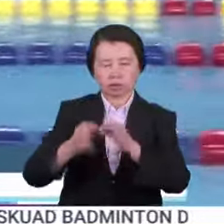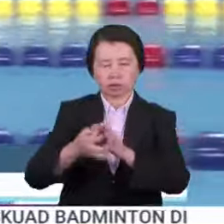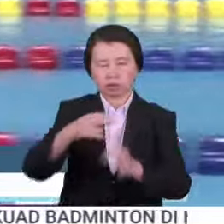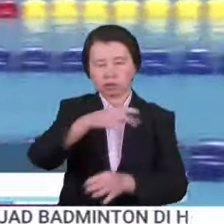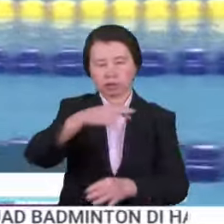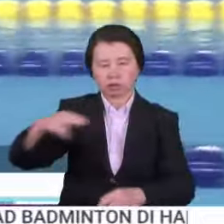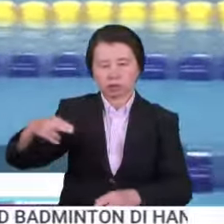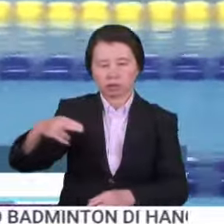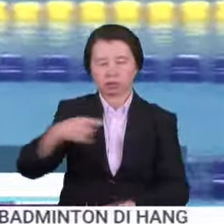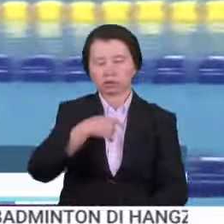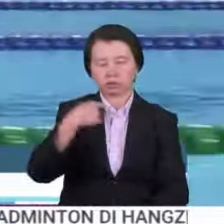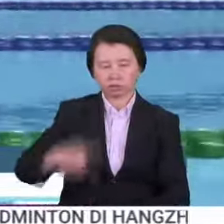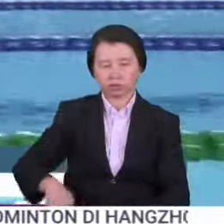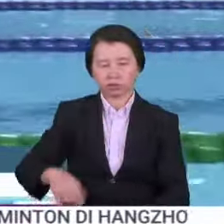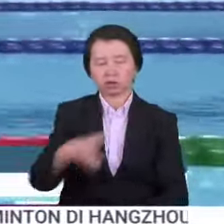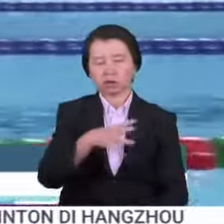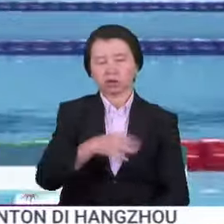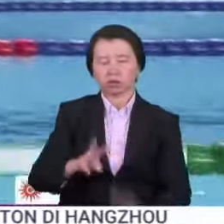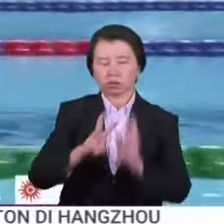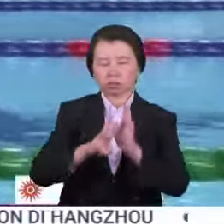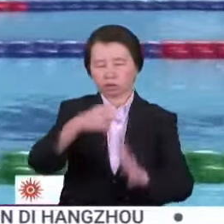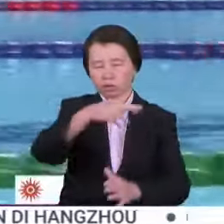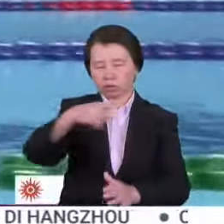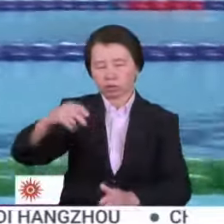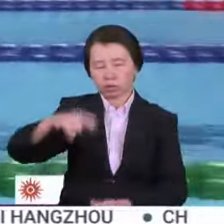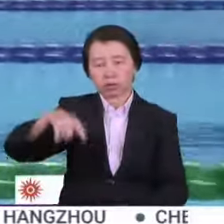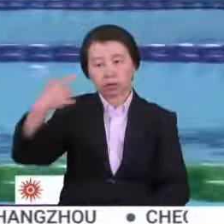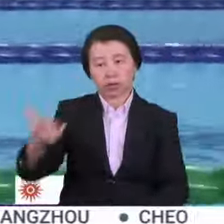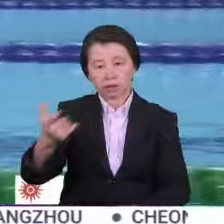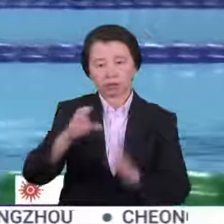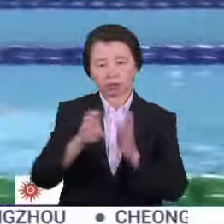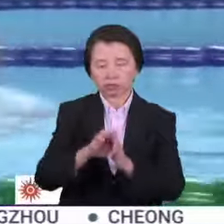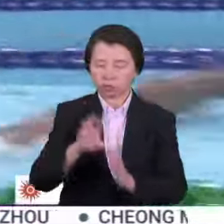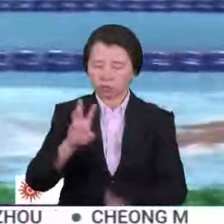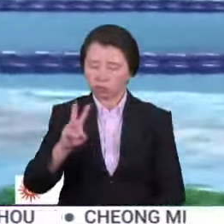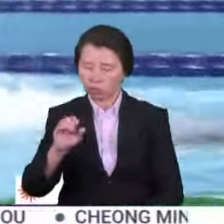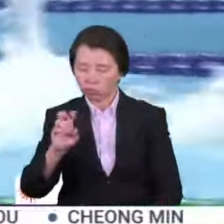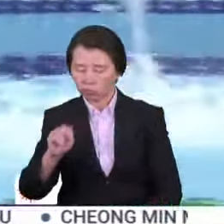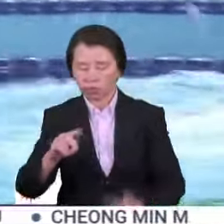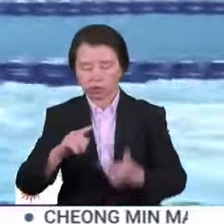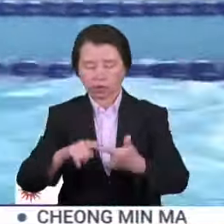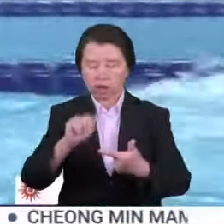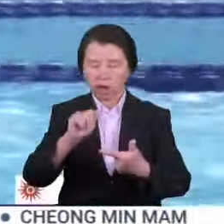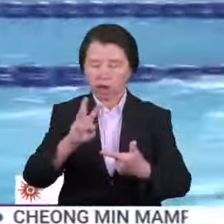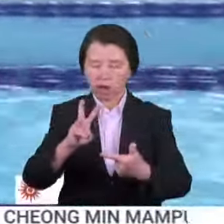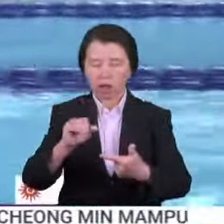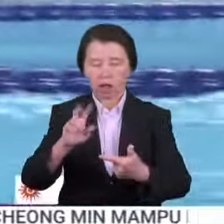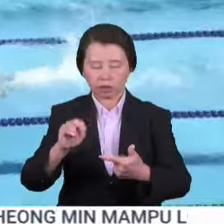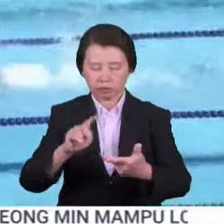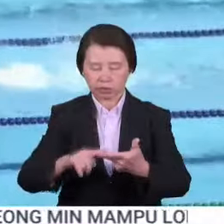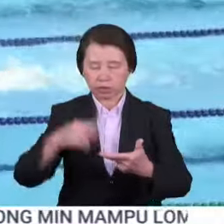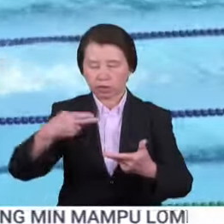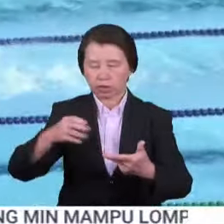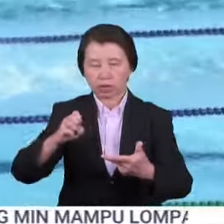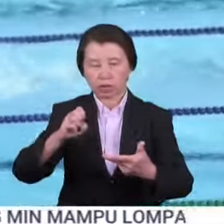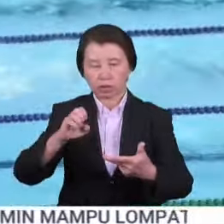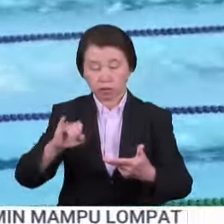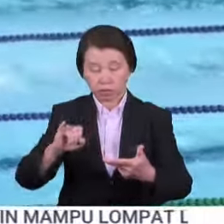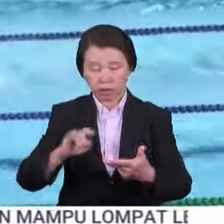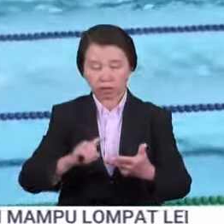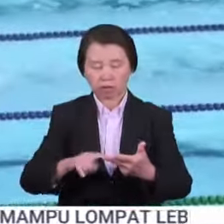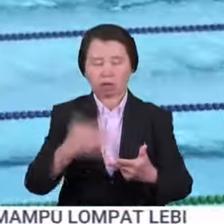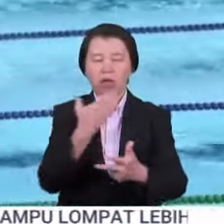Akuatik Hangzhou. Sementara itu, wakil renang negara yang lain seperti Bran Leong Xin Ren, Arvin Shan Singh dan He Pueng